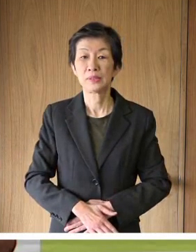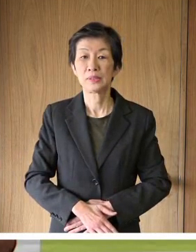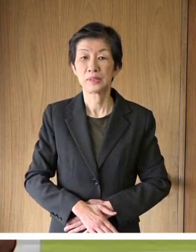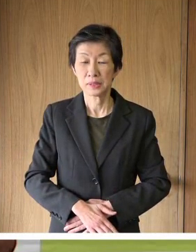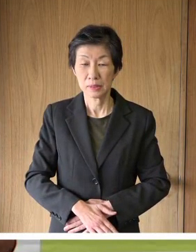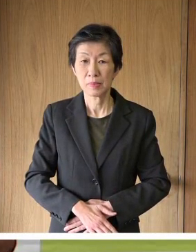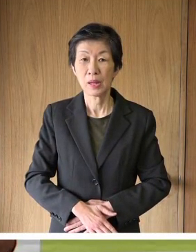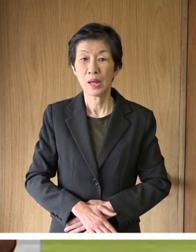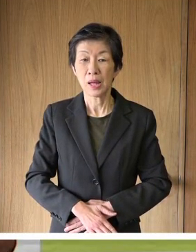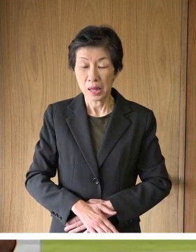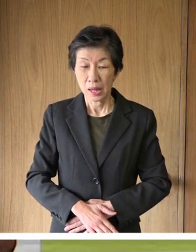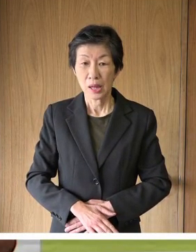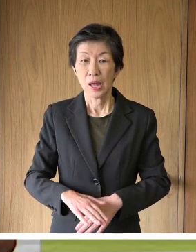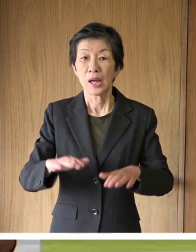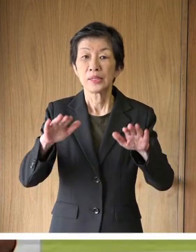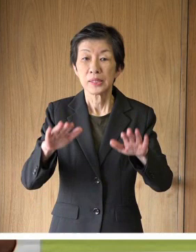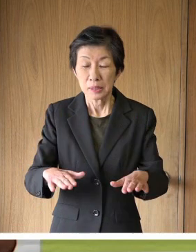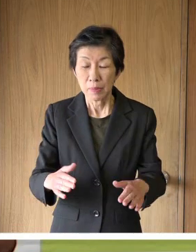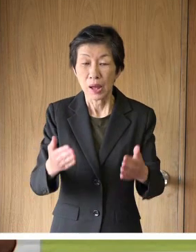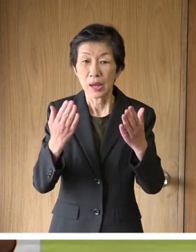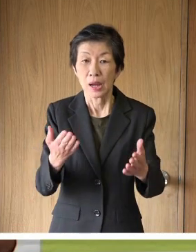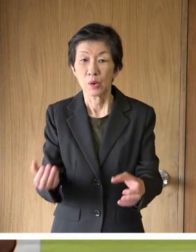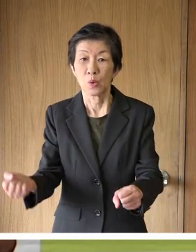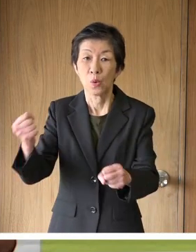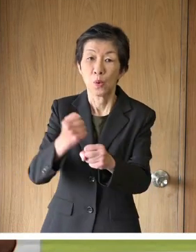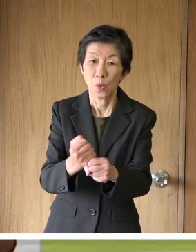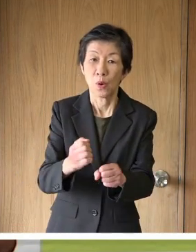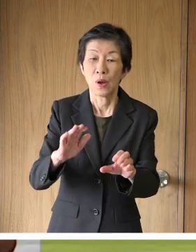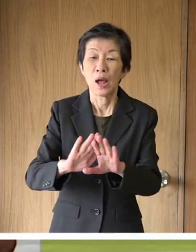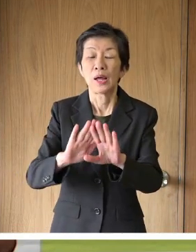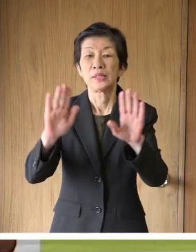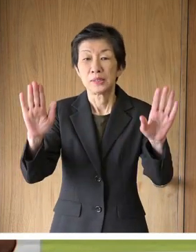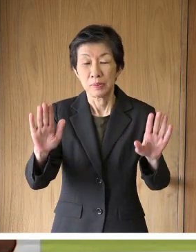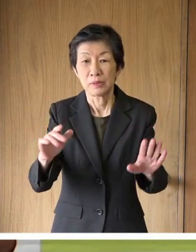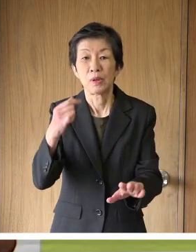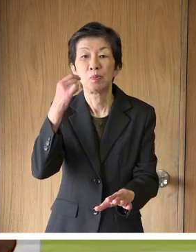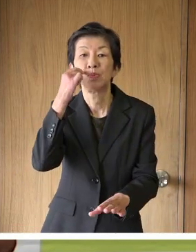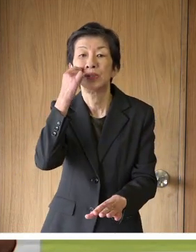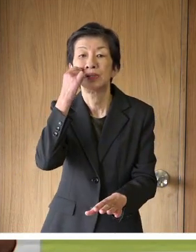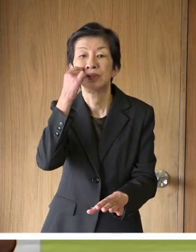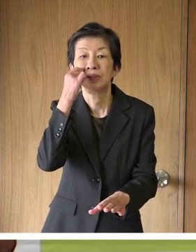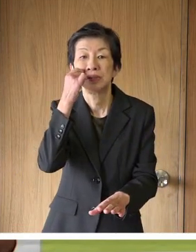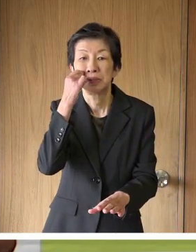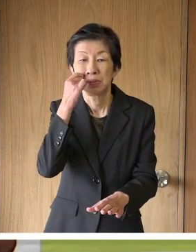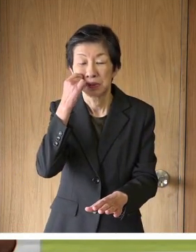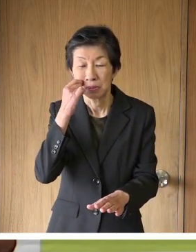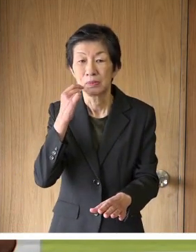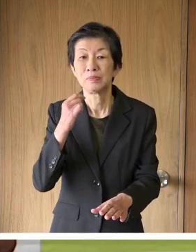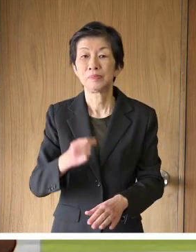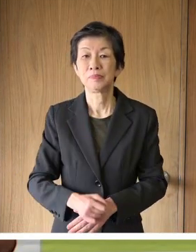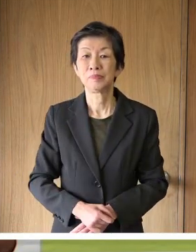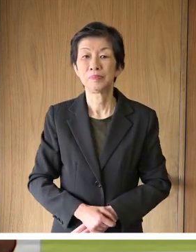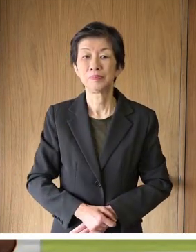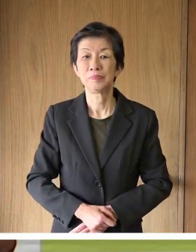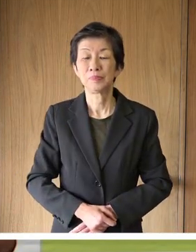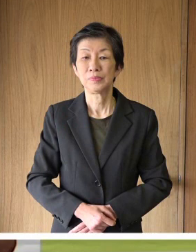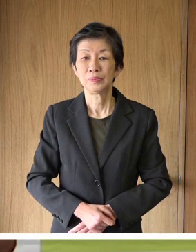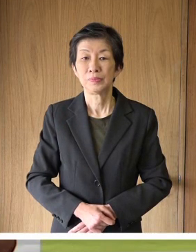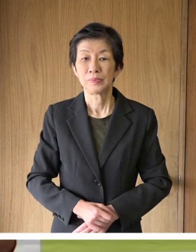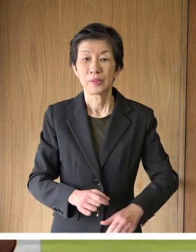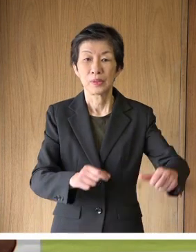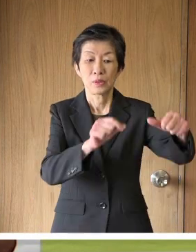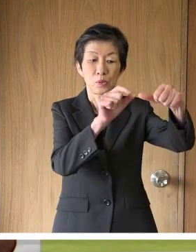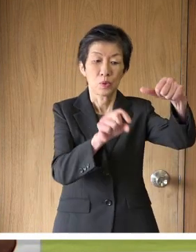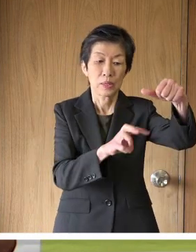このような中で学校再開させることはできないと判断し5月